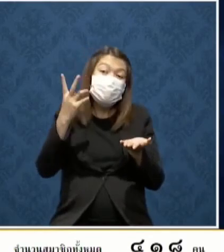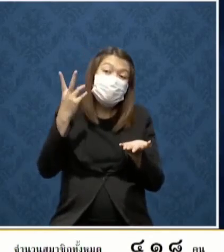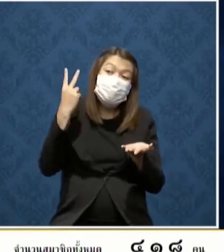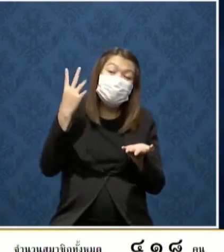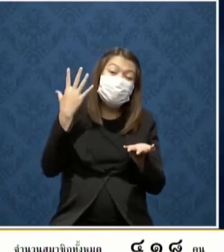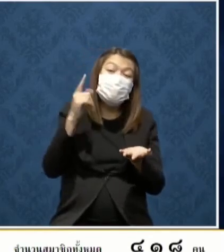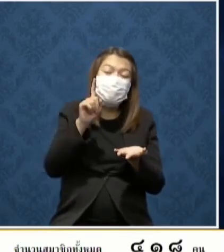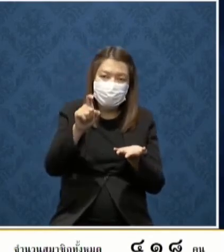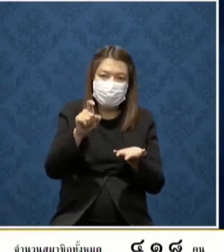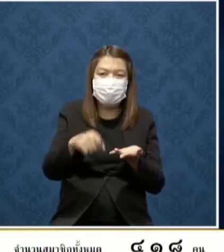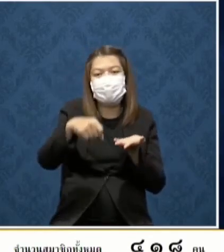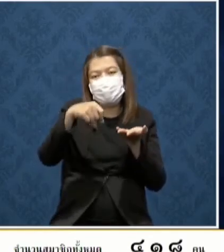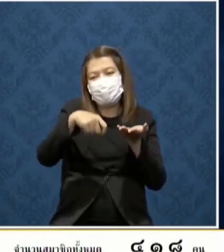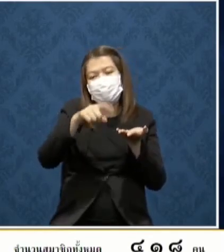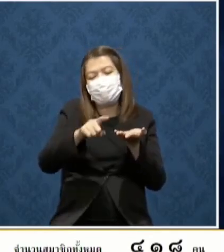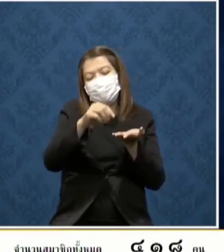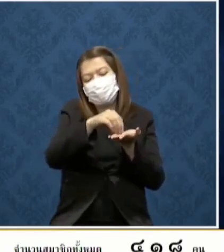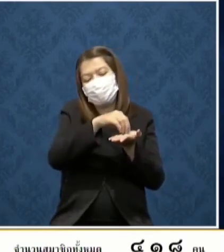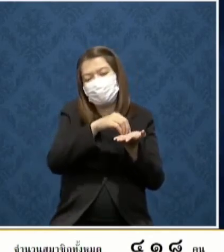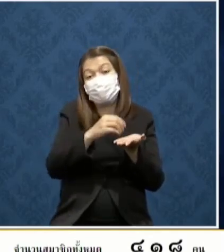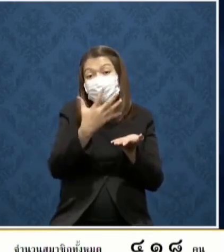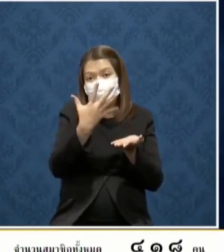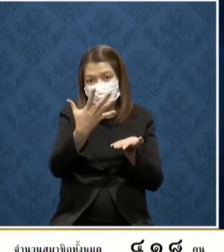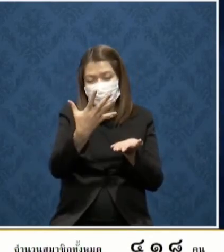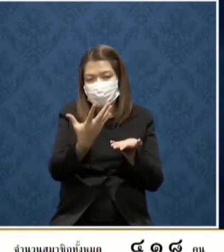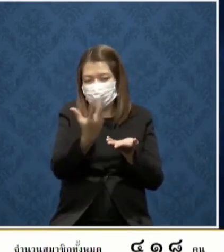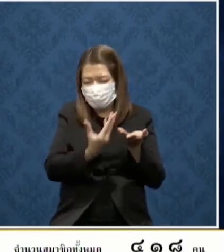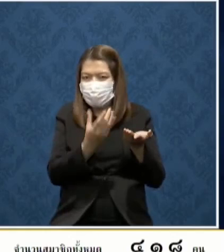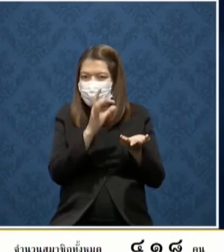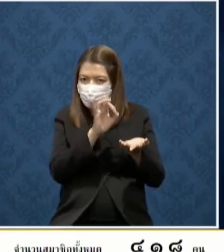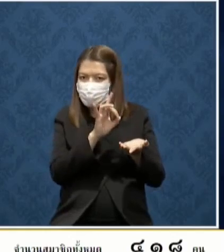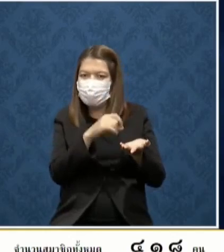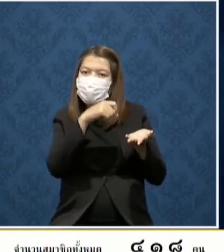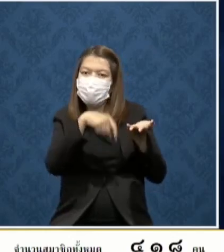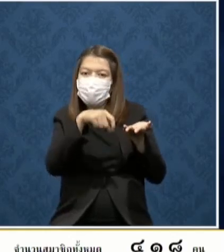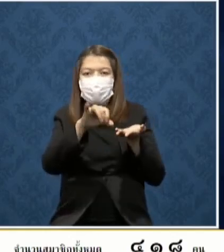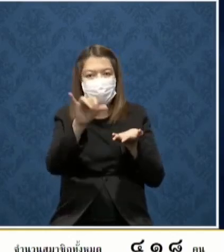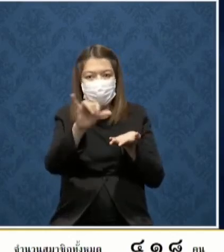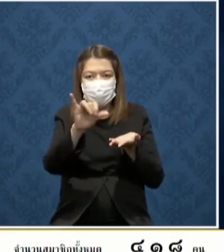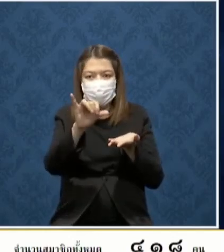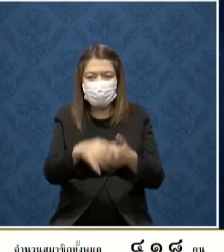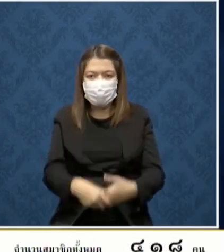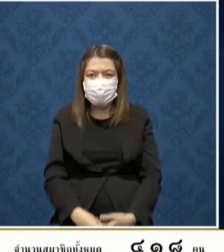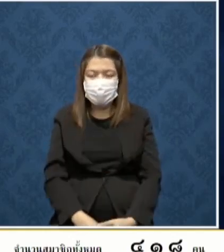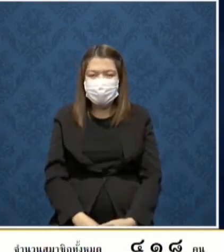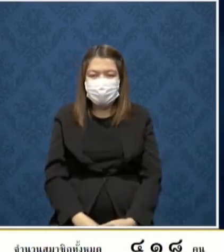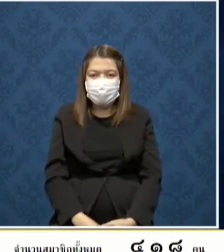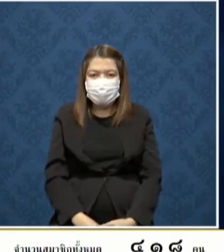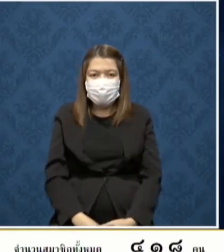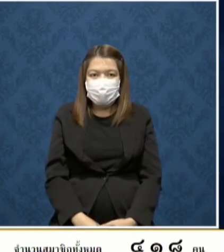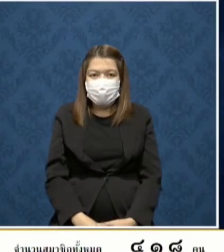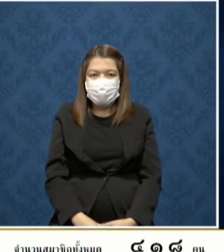กลงเนี่ย ซ่อมจริ ๆ เ แ่ 5ุดนะอีก 8 จุดยัไม่ได้ซ่อม เอามาดูกัคร สนประทานครั